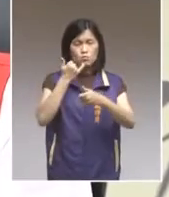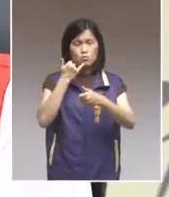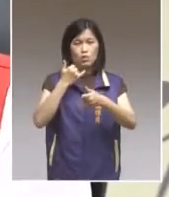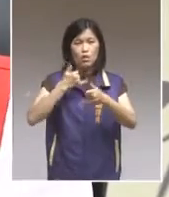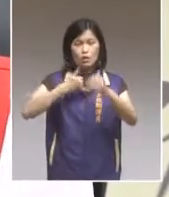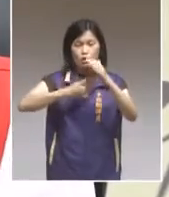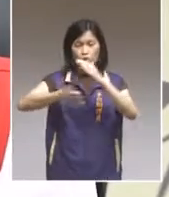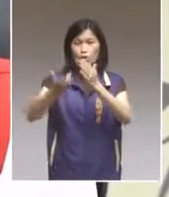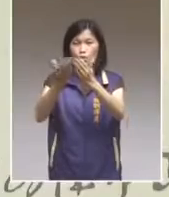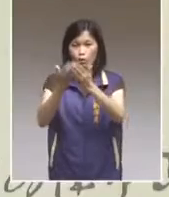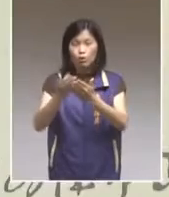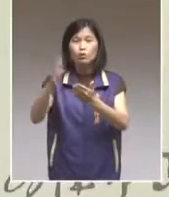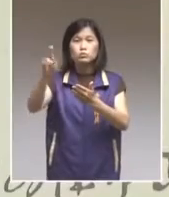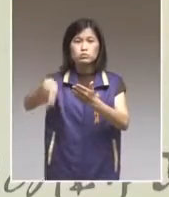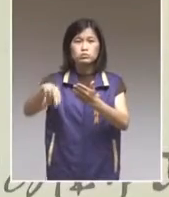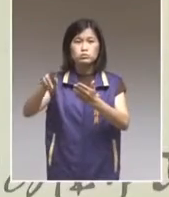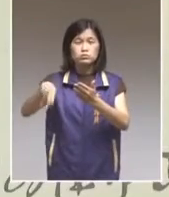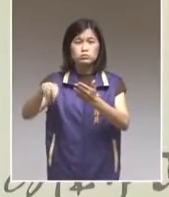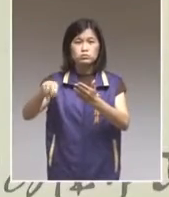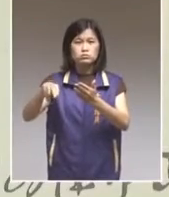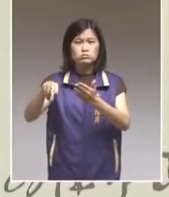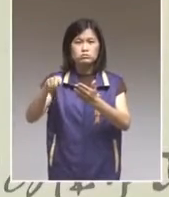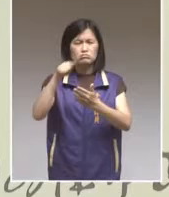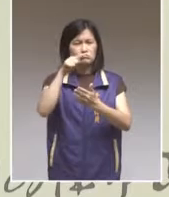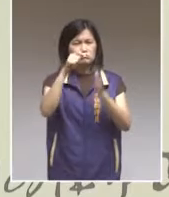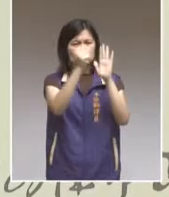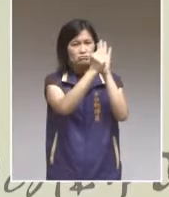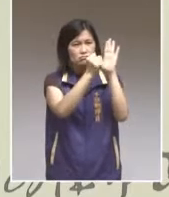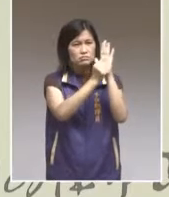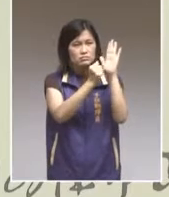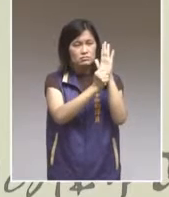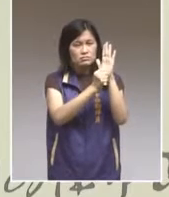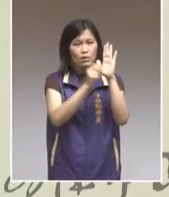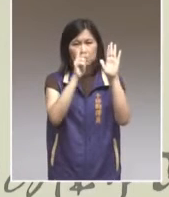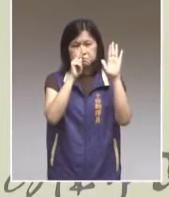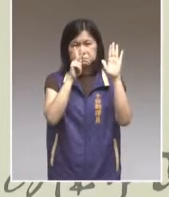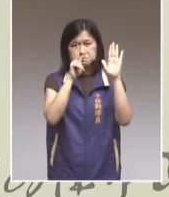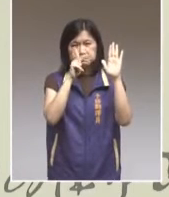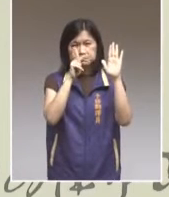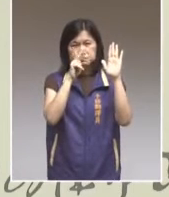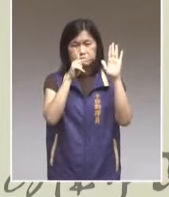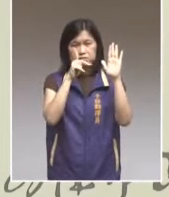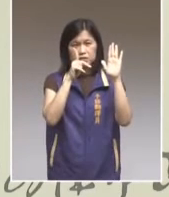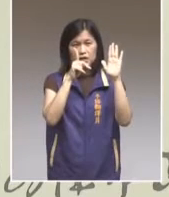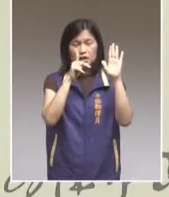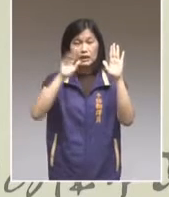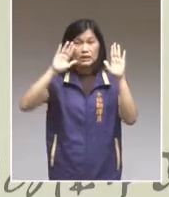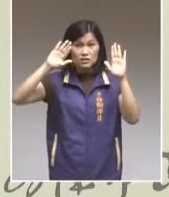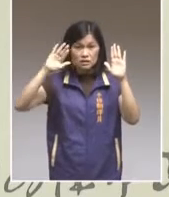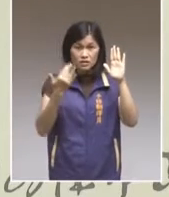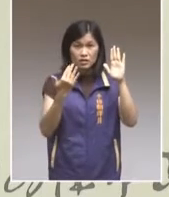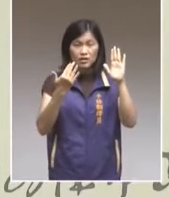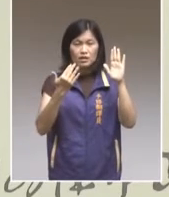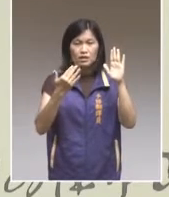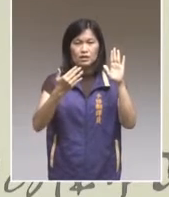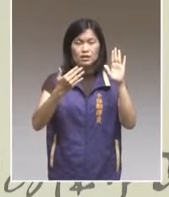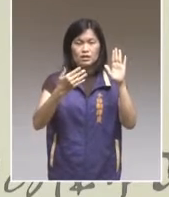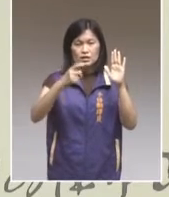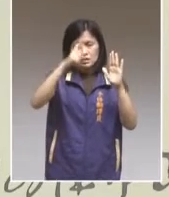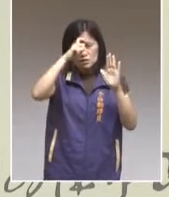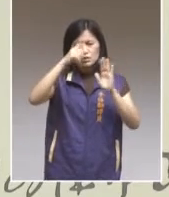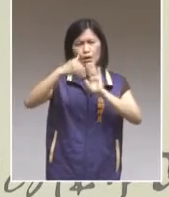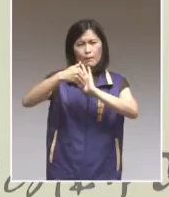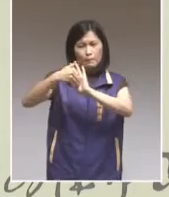可以，哦，这个列的这个写错啊、哦，啊，但是避免啊、